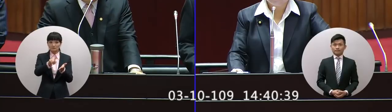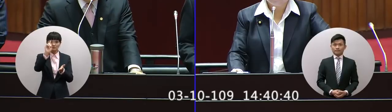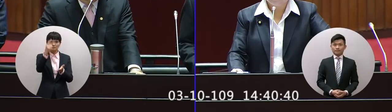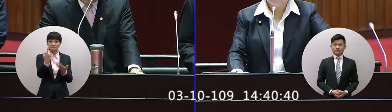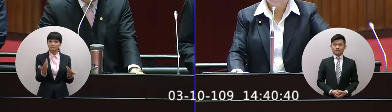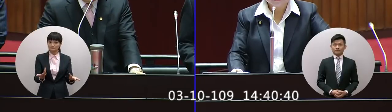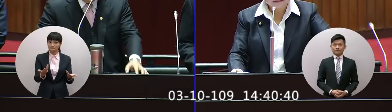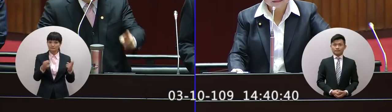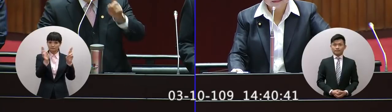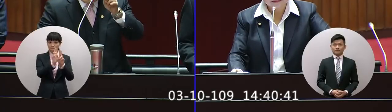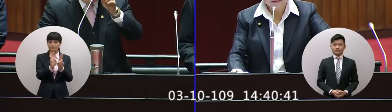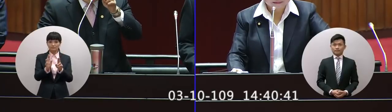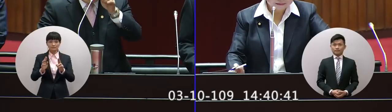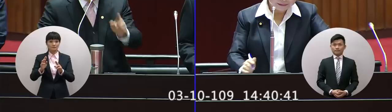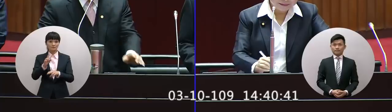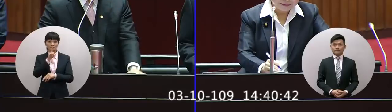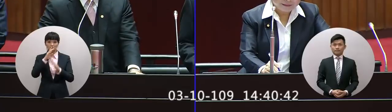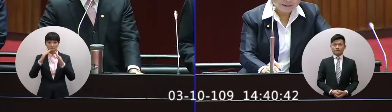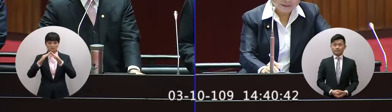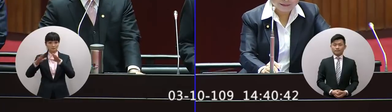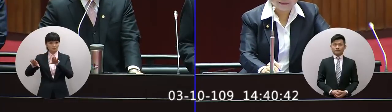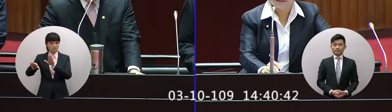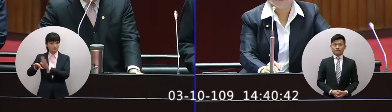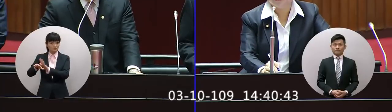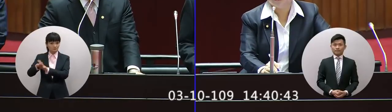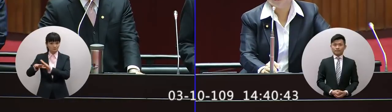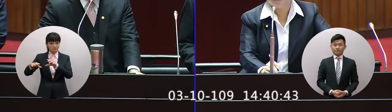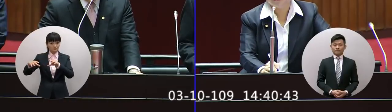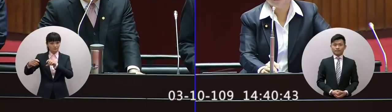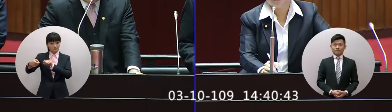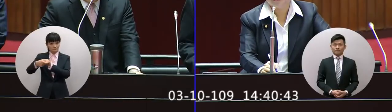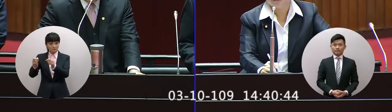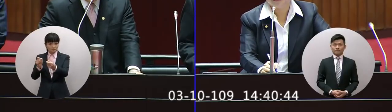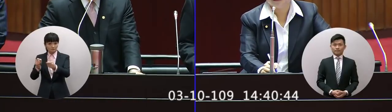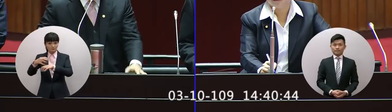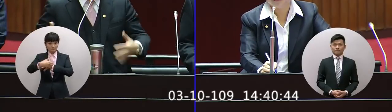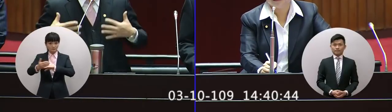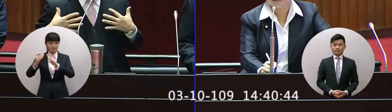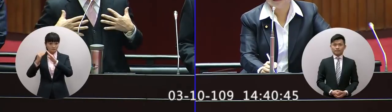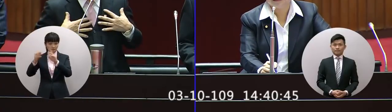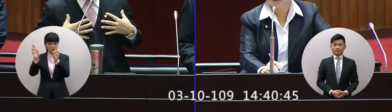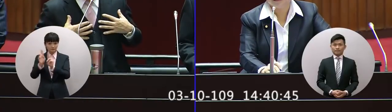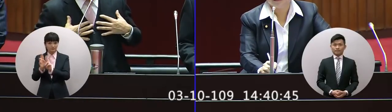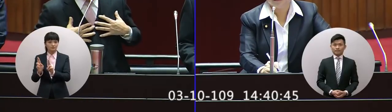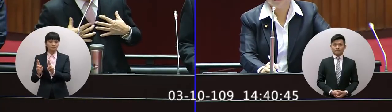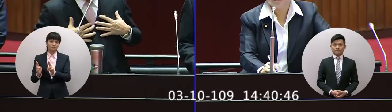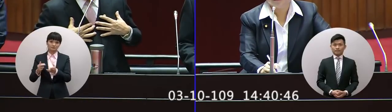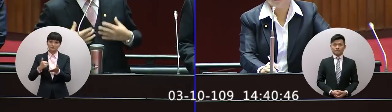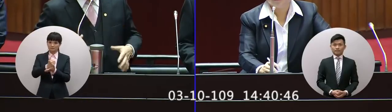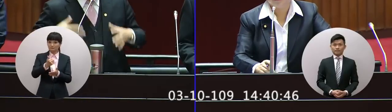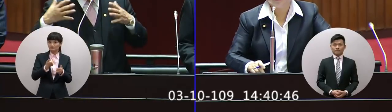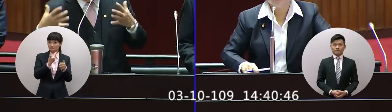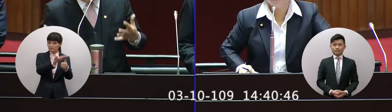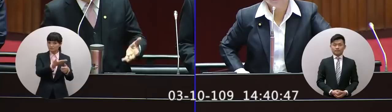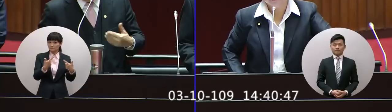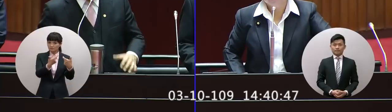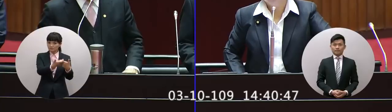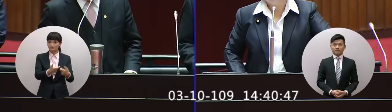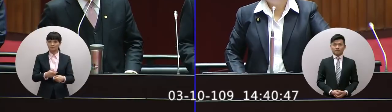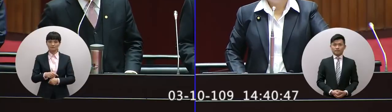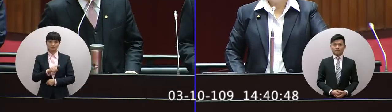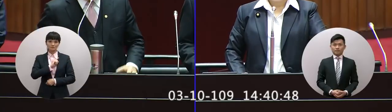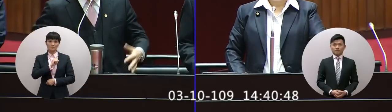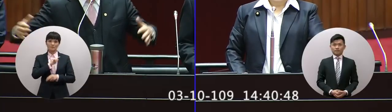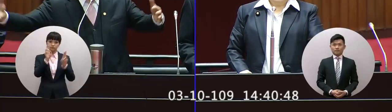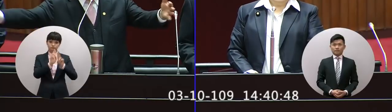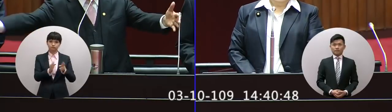啊，所以这个是很科学的问题，不能只有自己要用电，自己不发